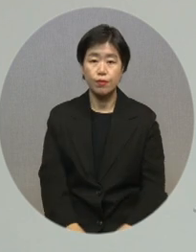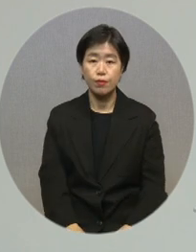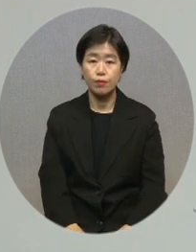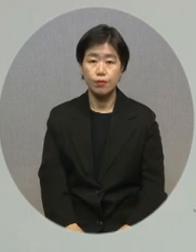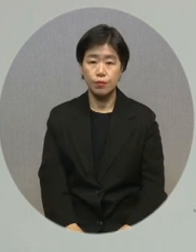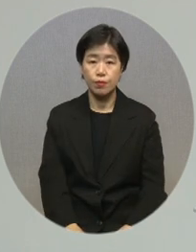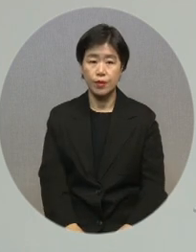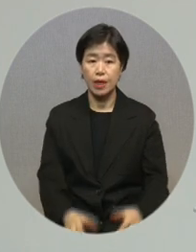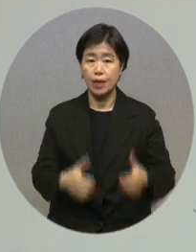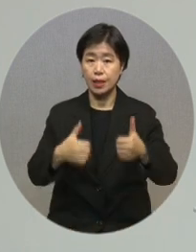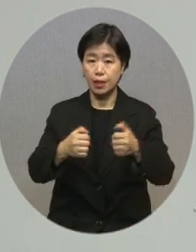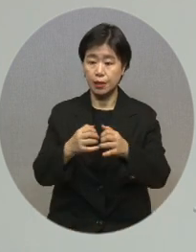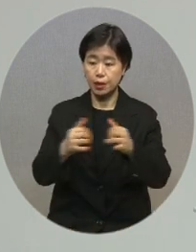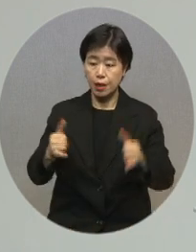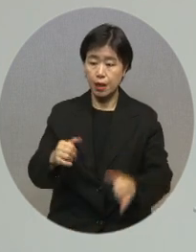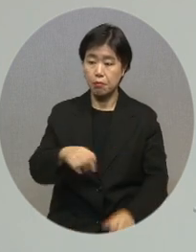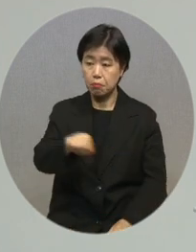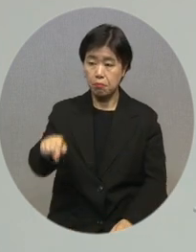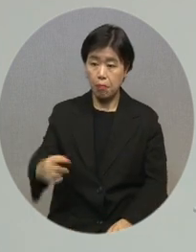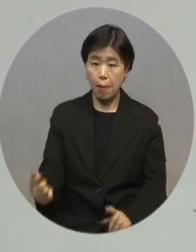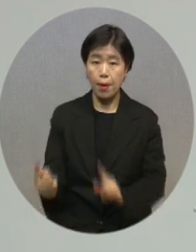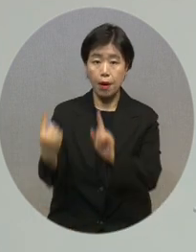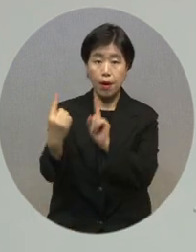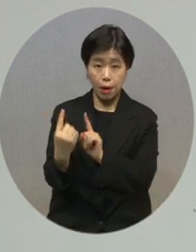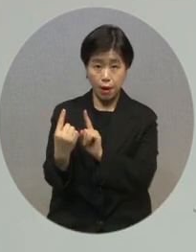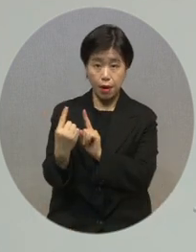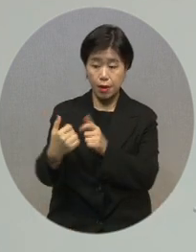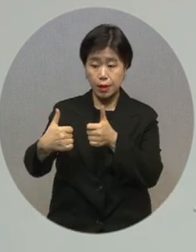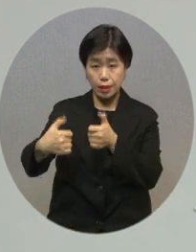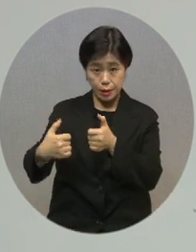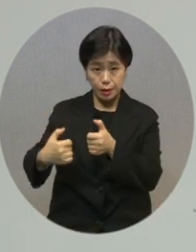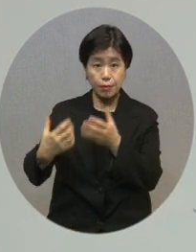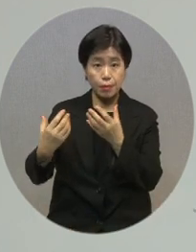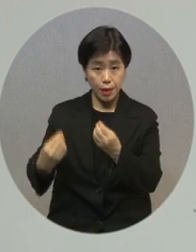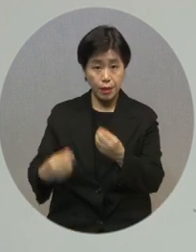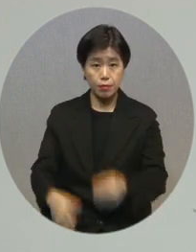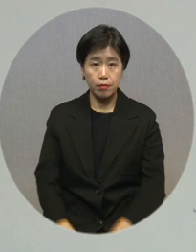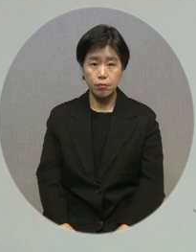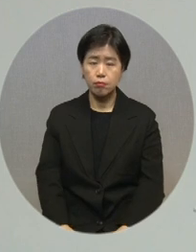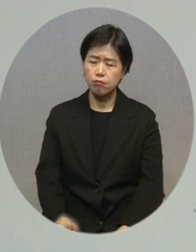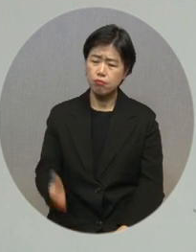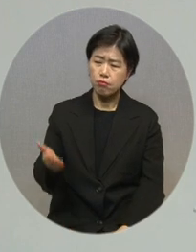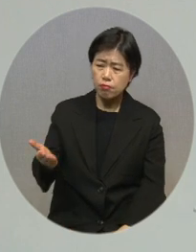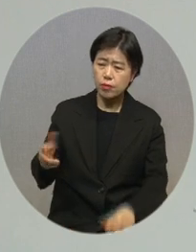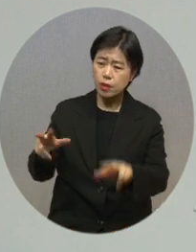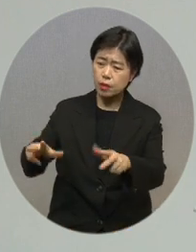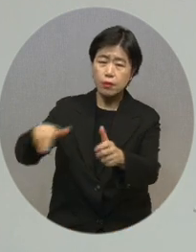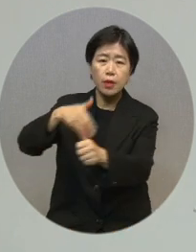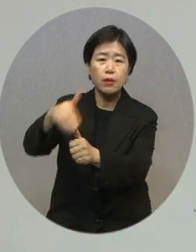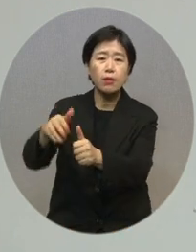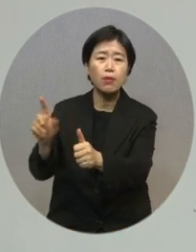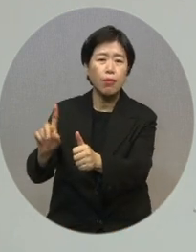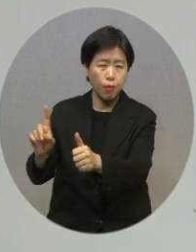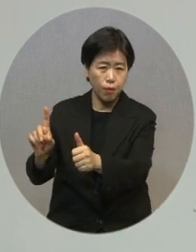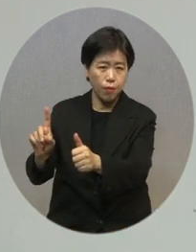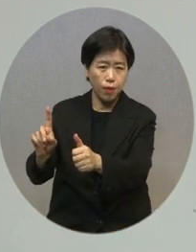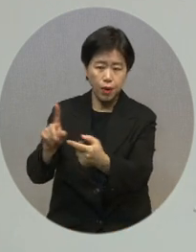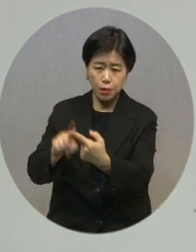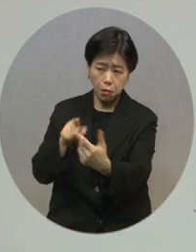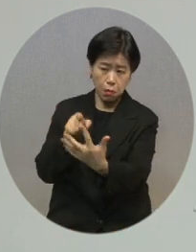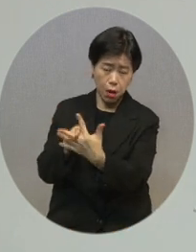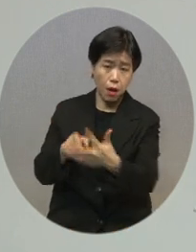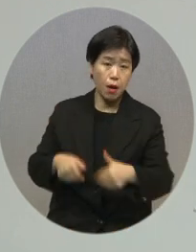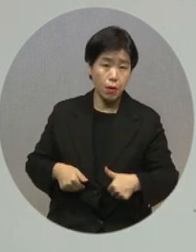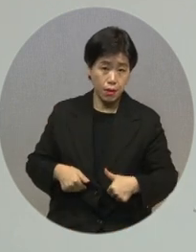그 상담사들이 먼저 대면 상담을 합니다. 그래갖고 어떤 그 이분을 그 상태가 어떤지를